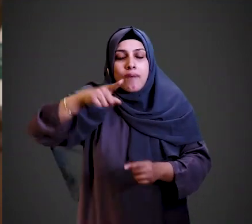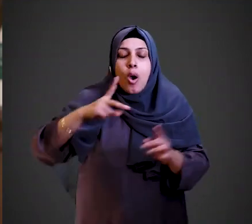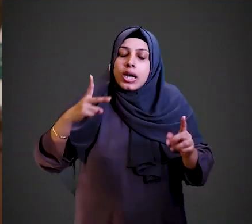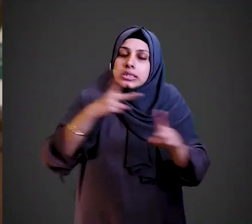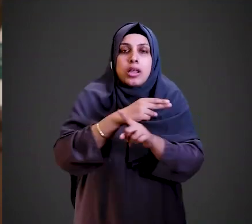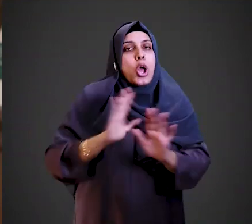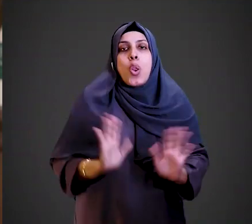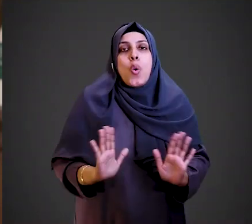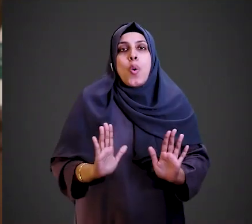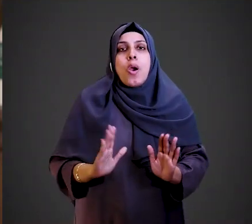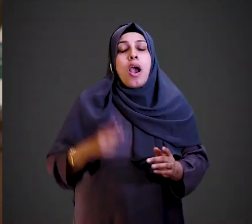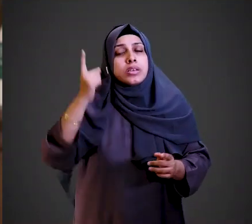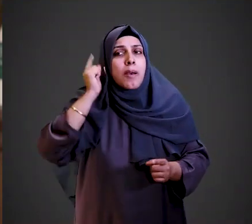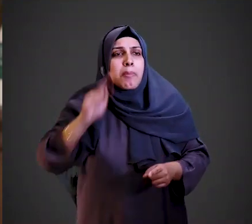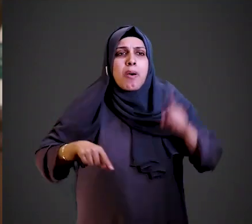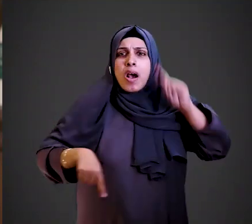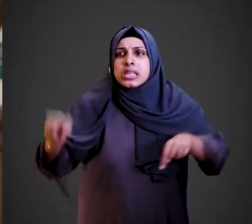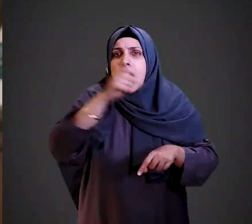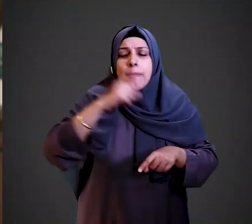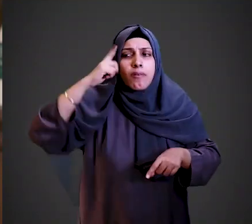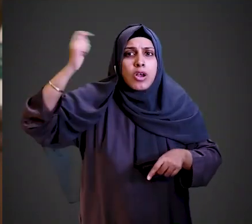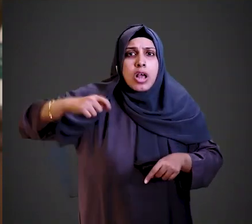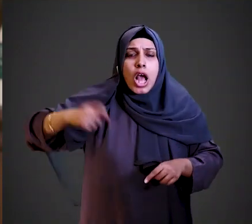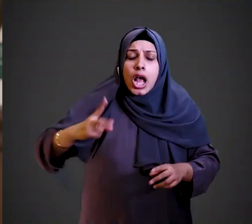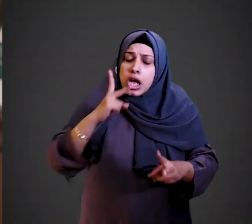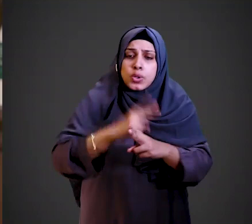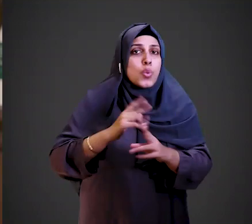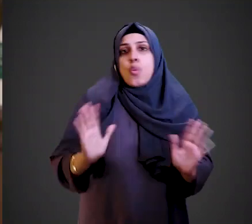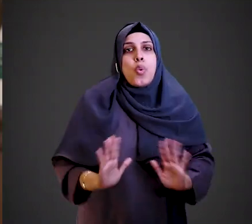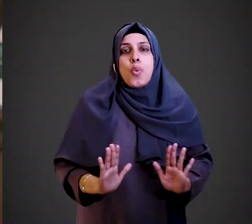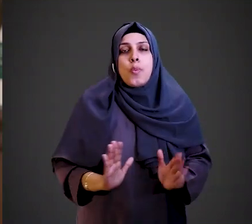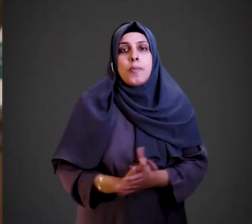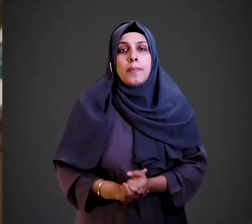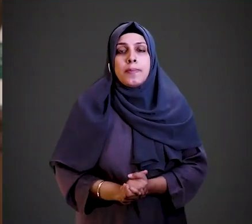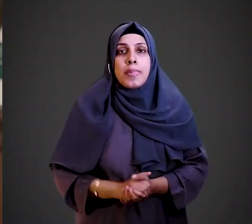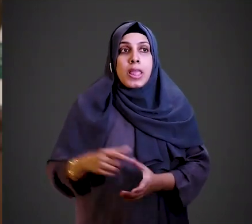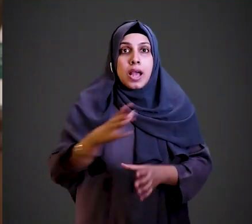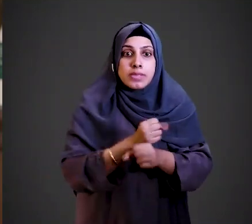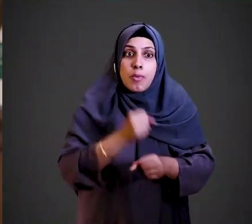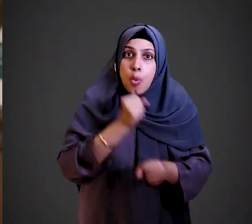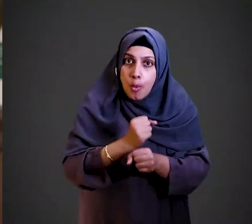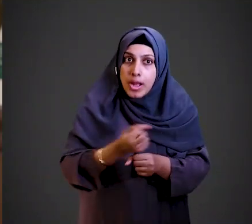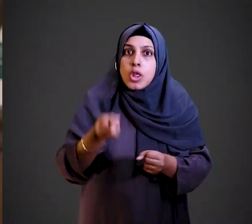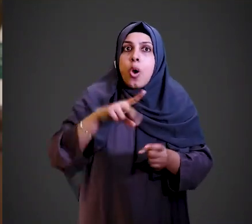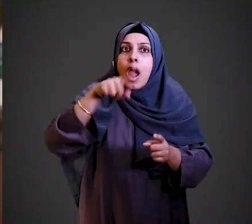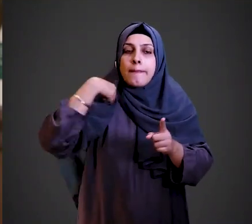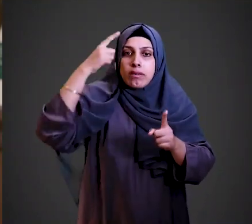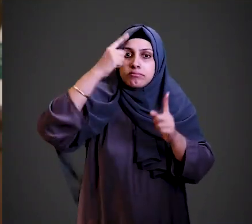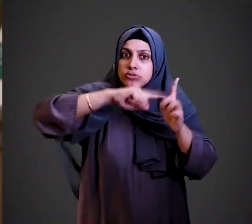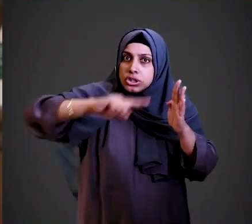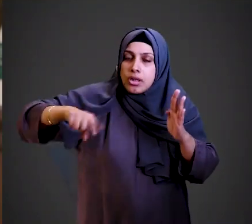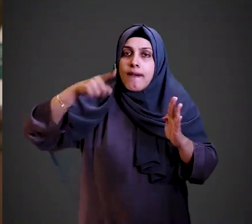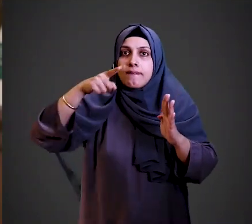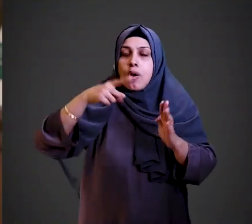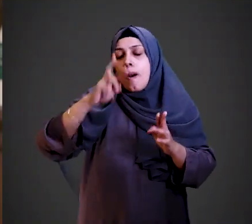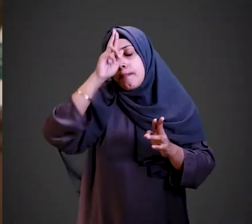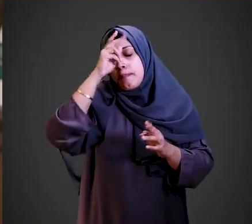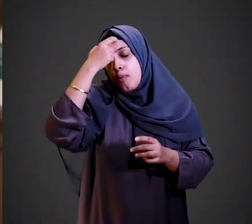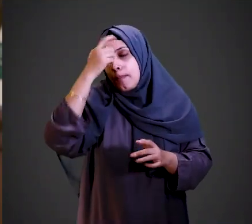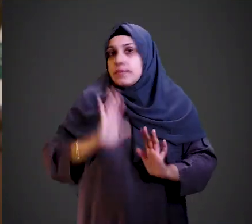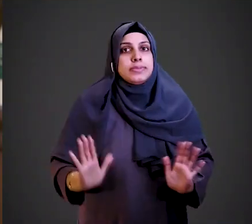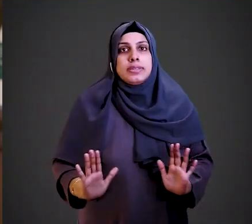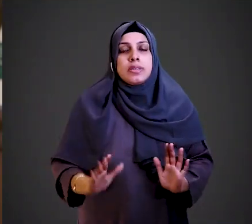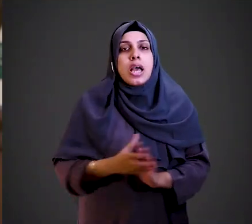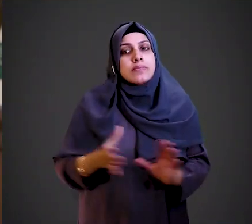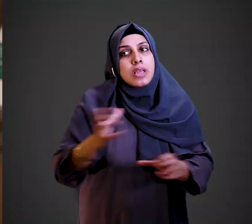قانون کی خلاف ورزی بھی نہ ہو، کوئی ایسا کچھ عمل نہ ہو جس سے آپ کی حکومت کو، آپ کی معیشت کو نقصان ہو. تو اس